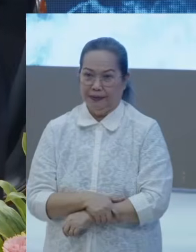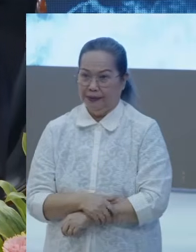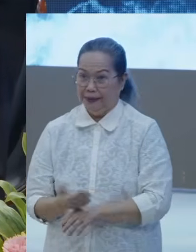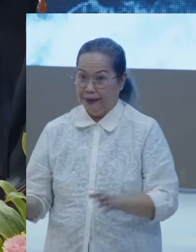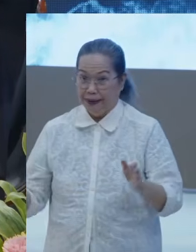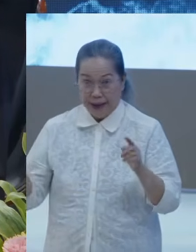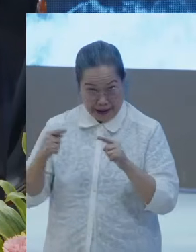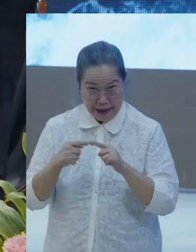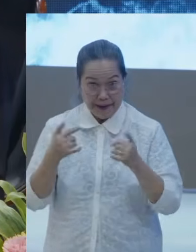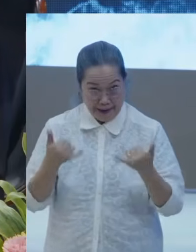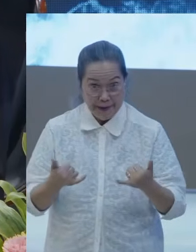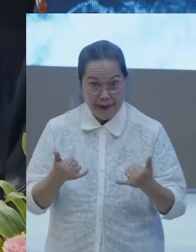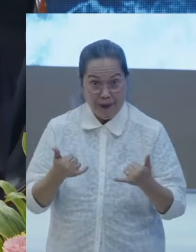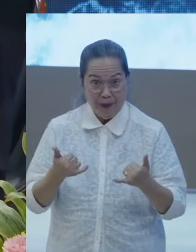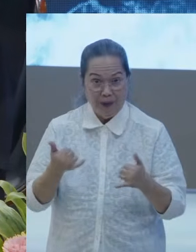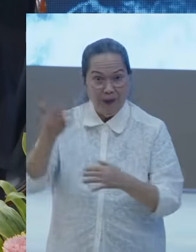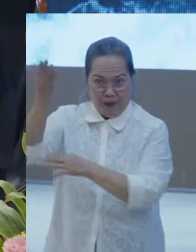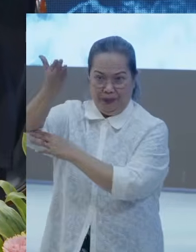resurrection.